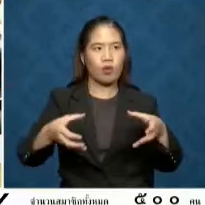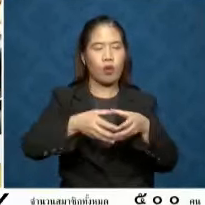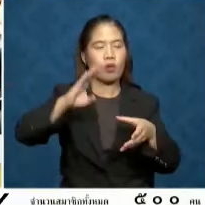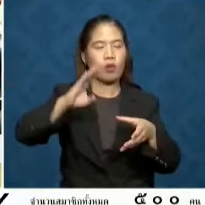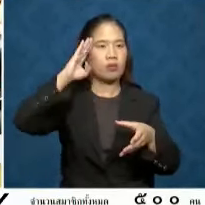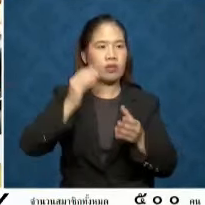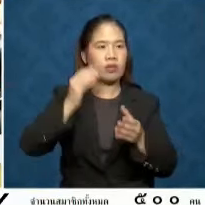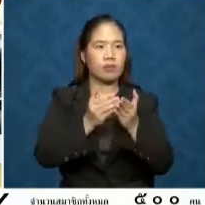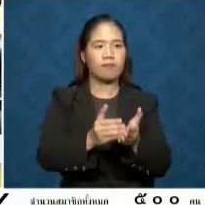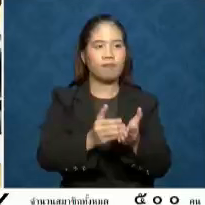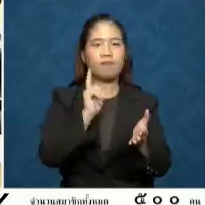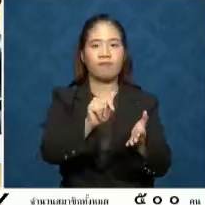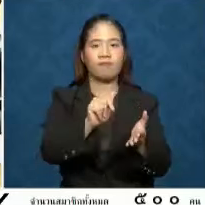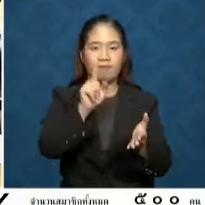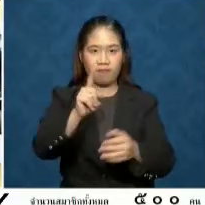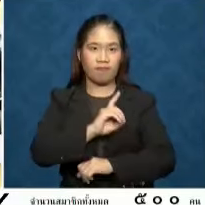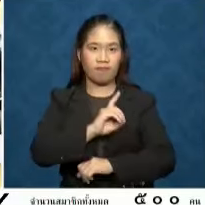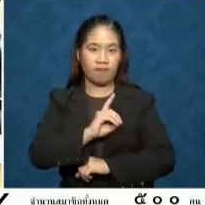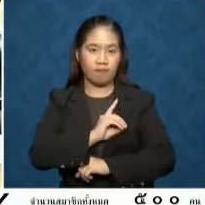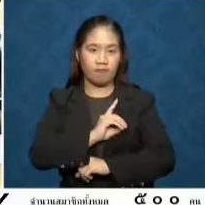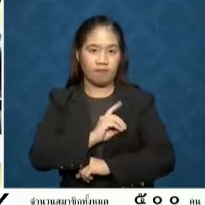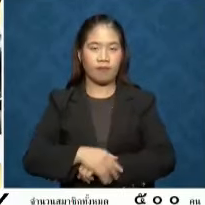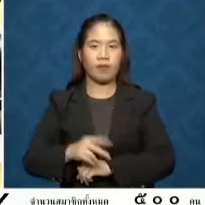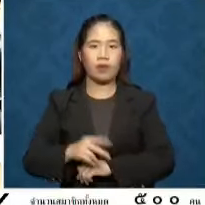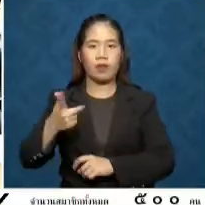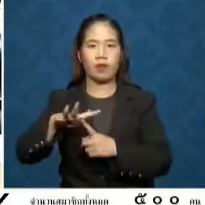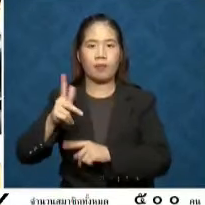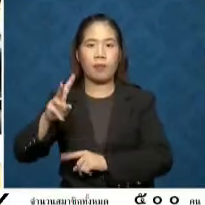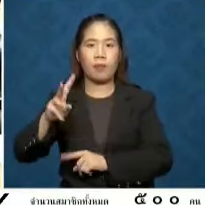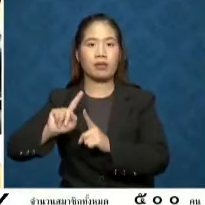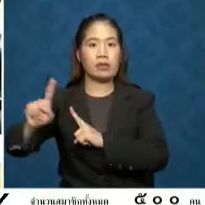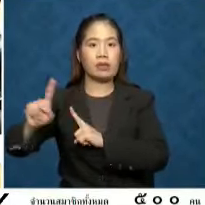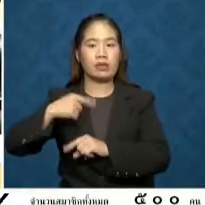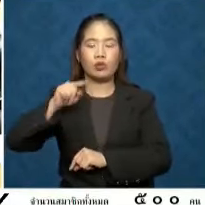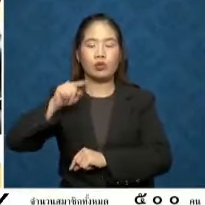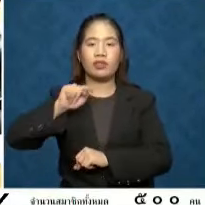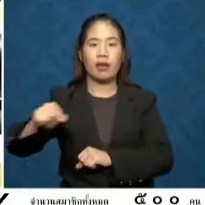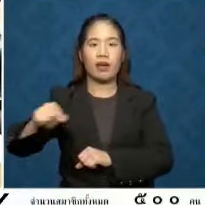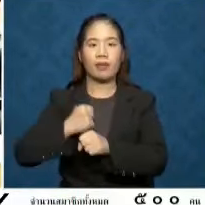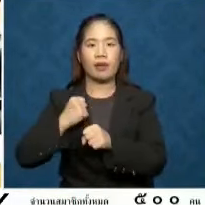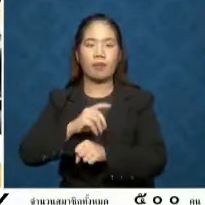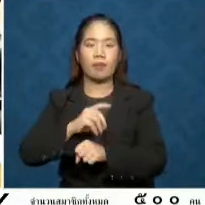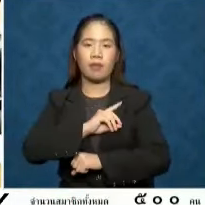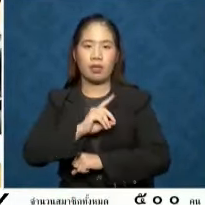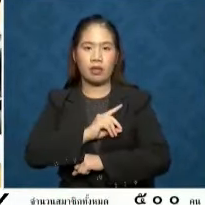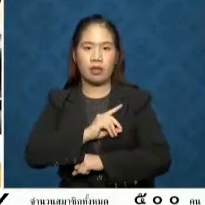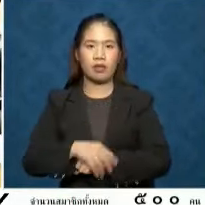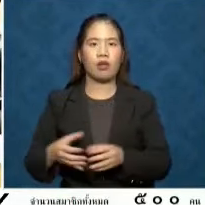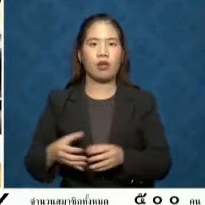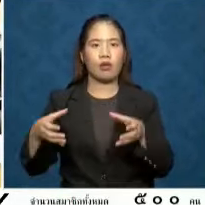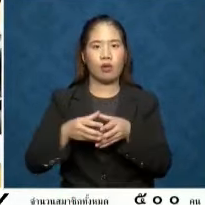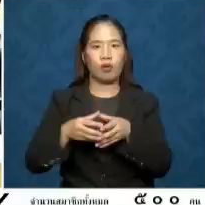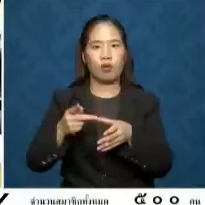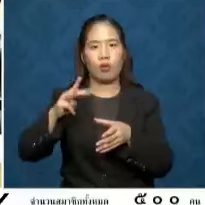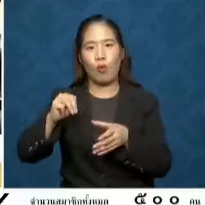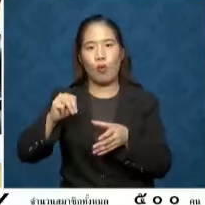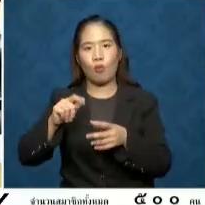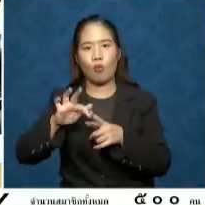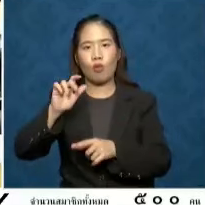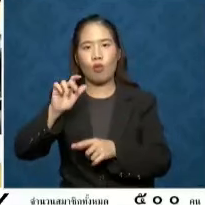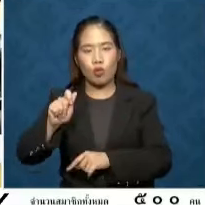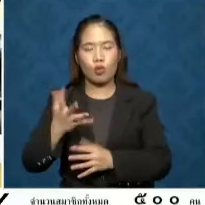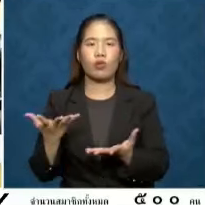เต็มกองเรือภาคหนึ่งที่สั่งออกไปทำภารกิจที่ไม่ใช่ภารกิจจริงๆกรมอู่ทหารเรือยังไงก็ต้องตอบคำถามเรื่อง